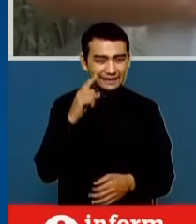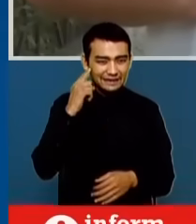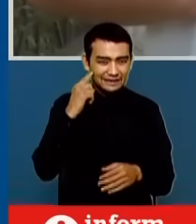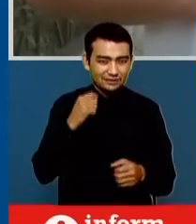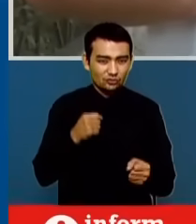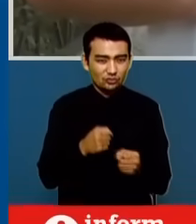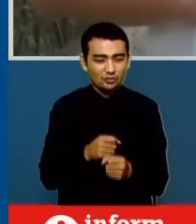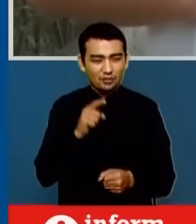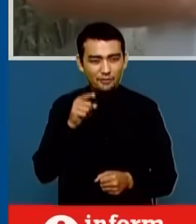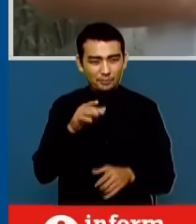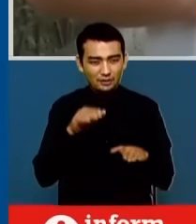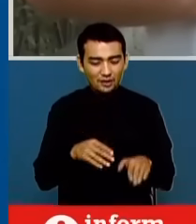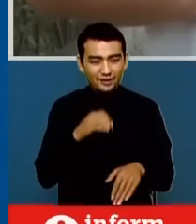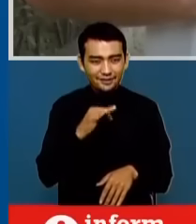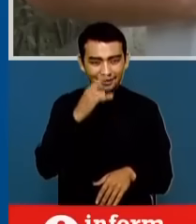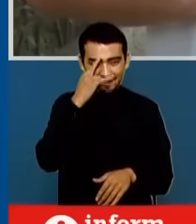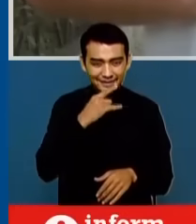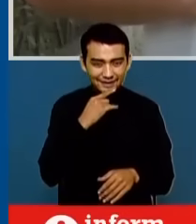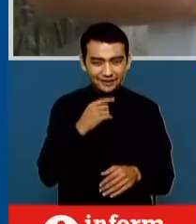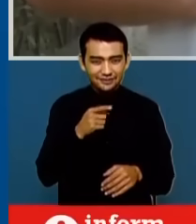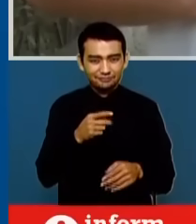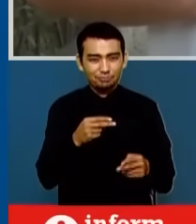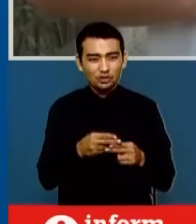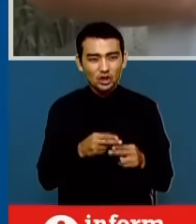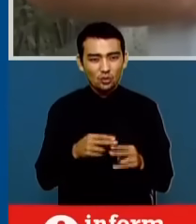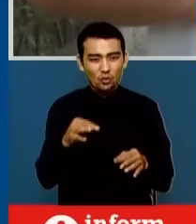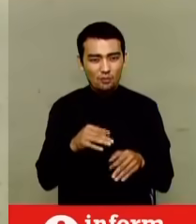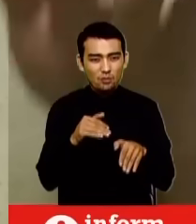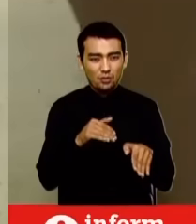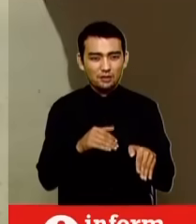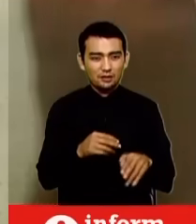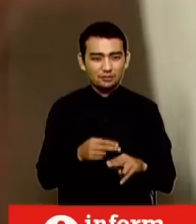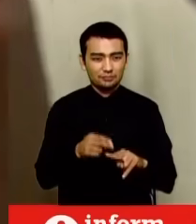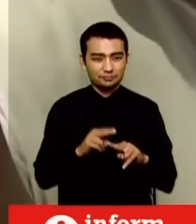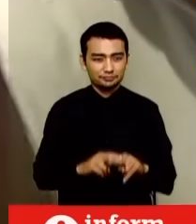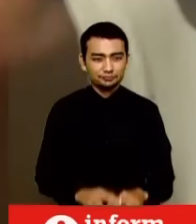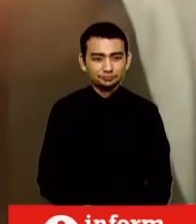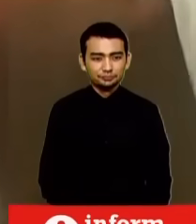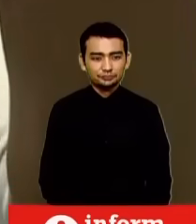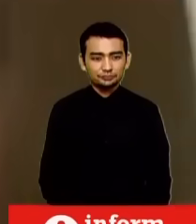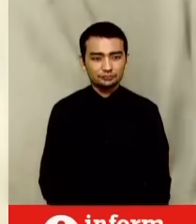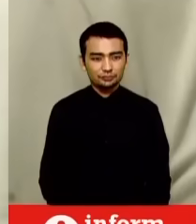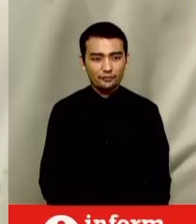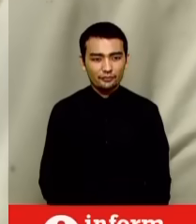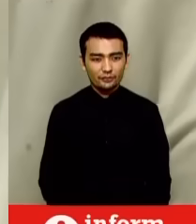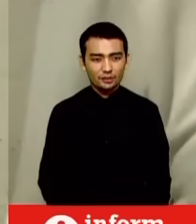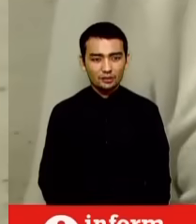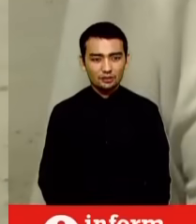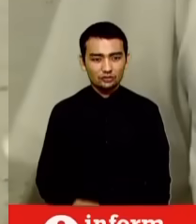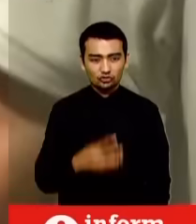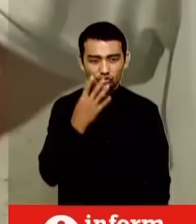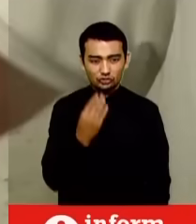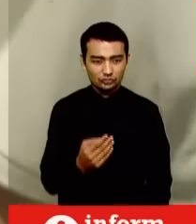дейін жеткен. Айтуларынша қазақ кеденіндегі кедергі кептеліс туындатқан. Вот. 4 күн болып